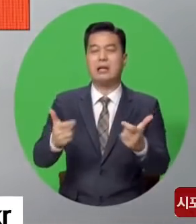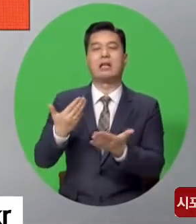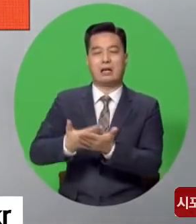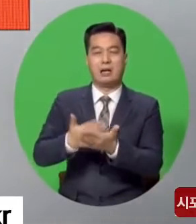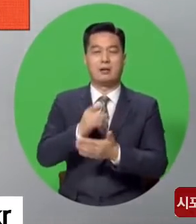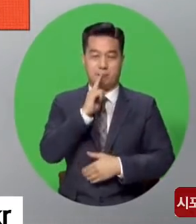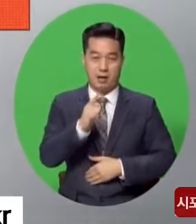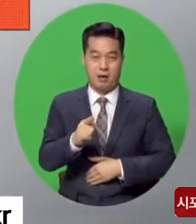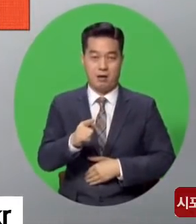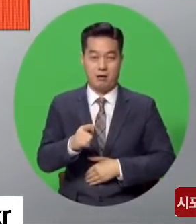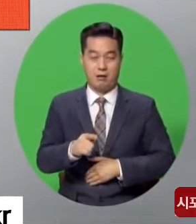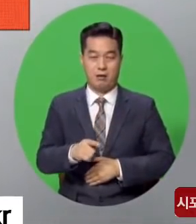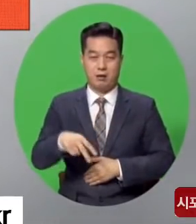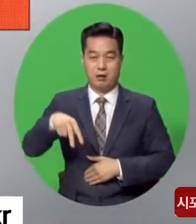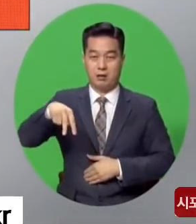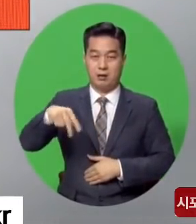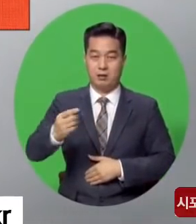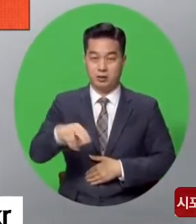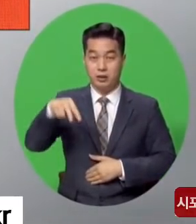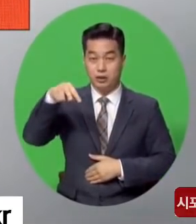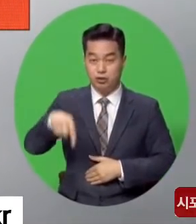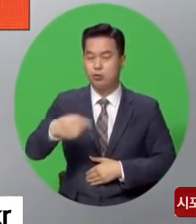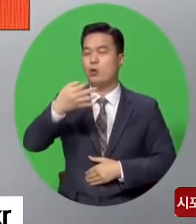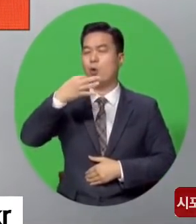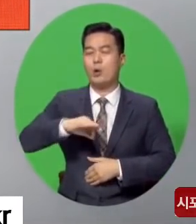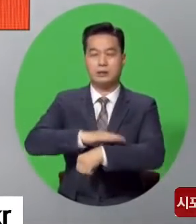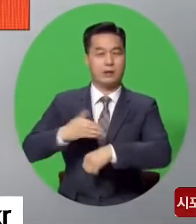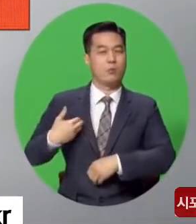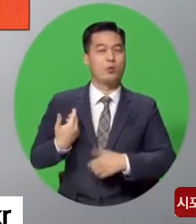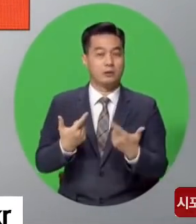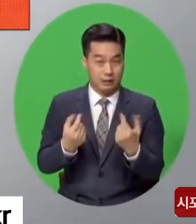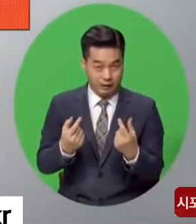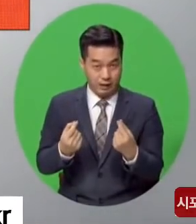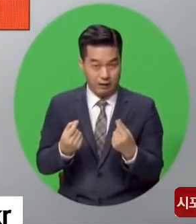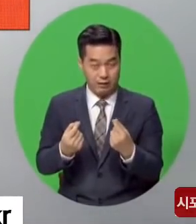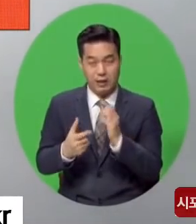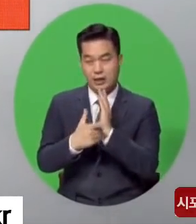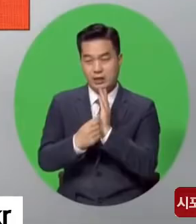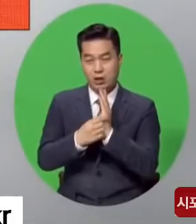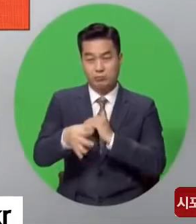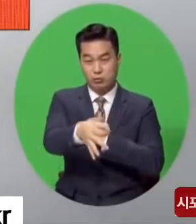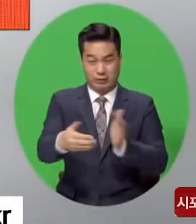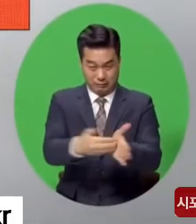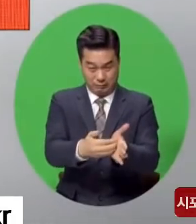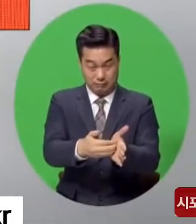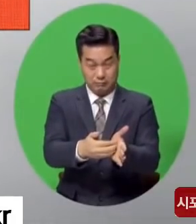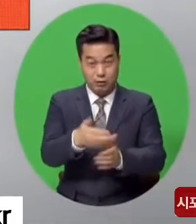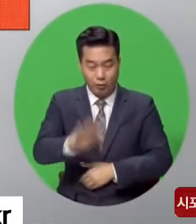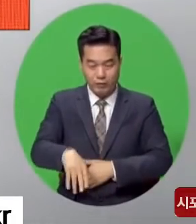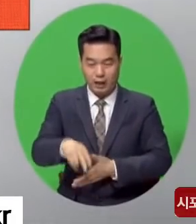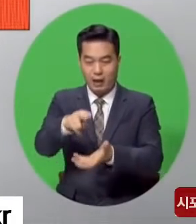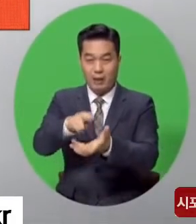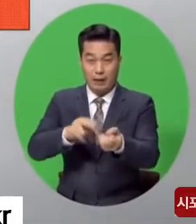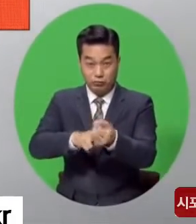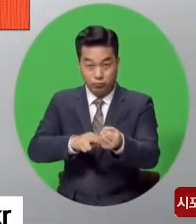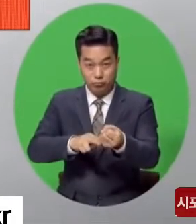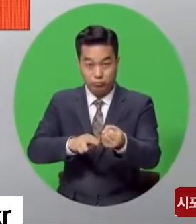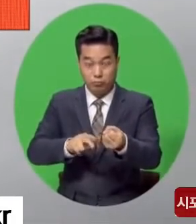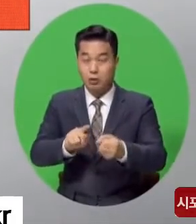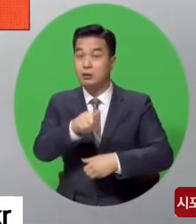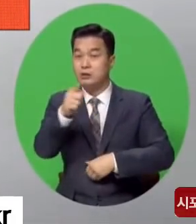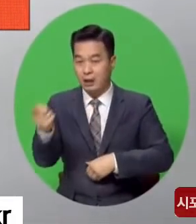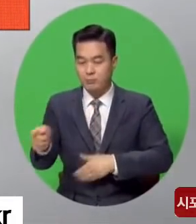하시고 승수 효과라고 하는 게 있는데 그걸 잘 모르시는 것 같아요. 현금을 주면 거기서 끝이지만 매출을 하게